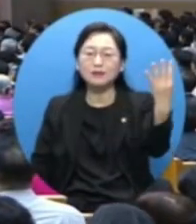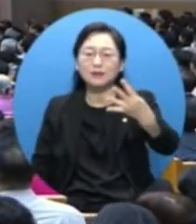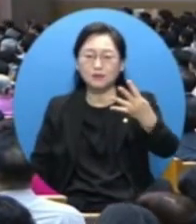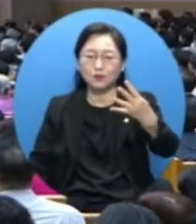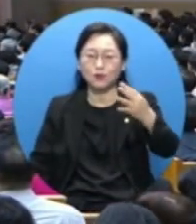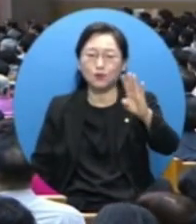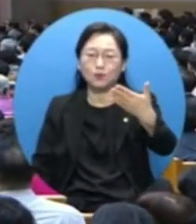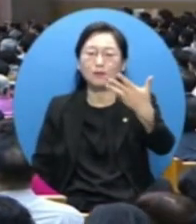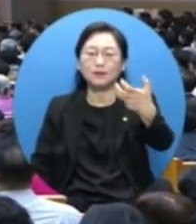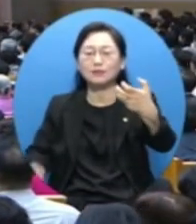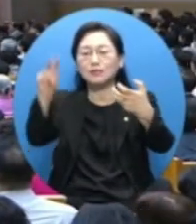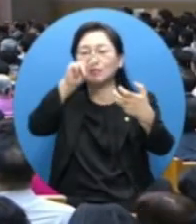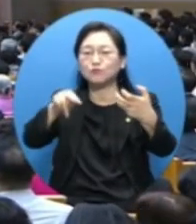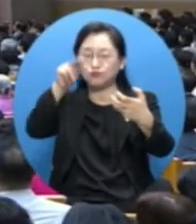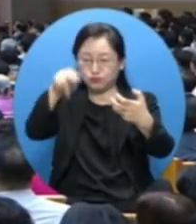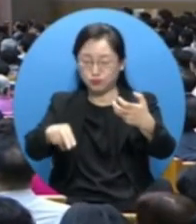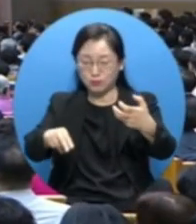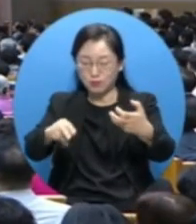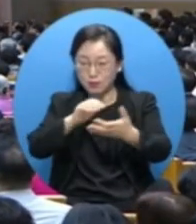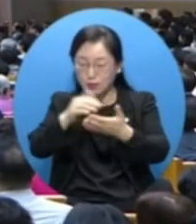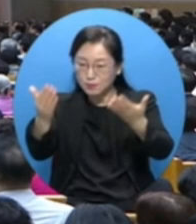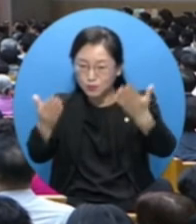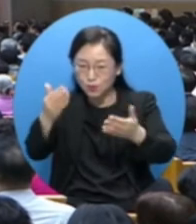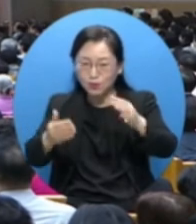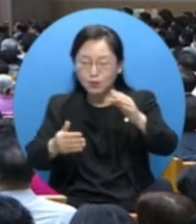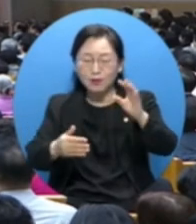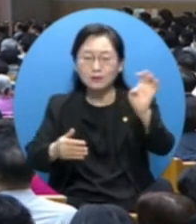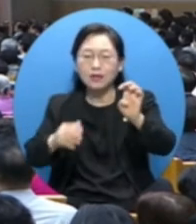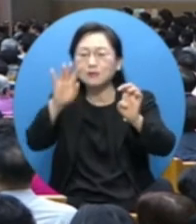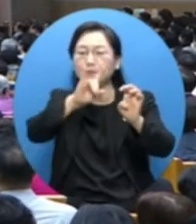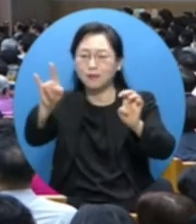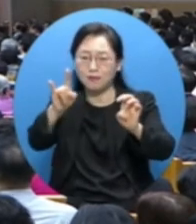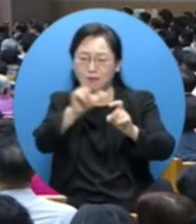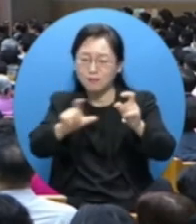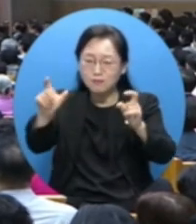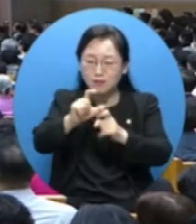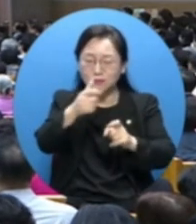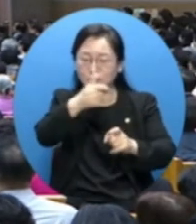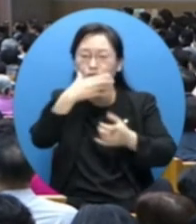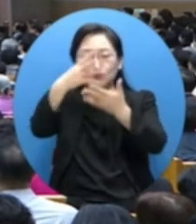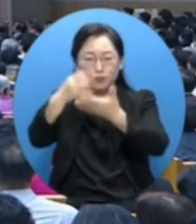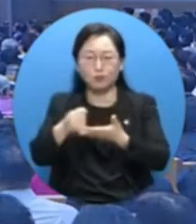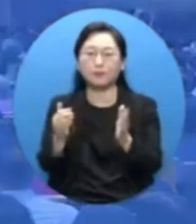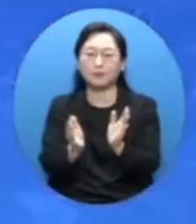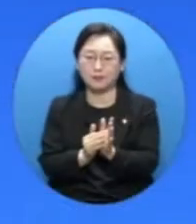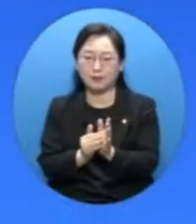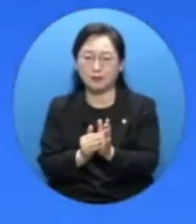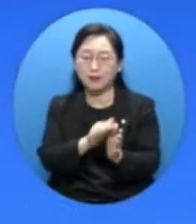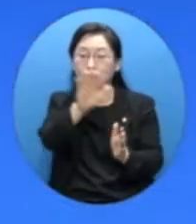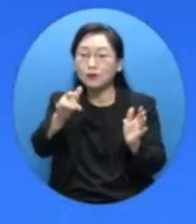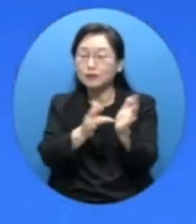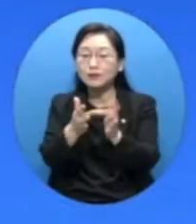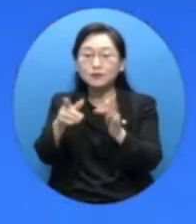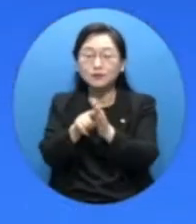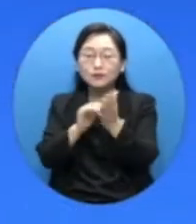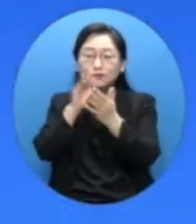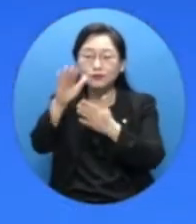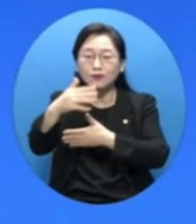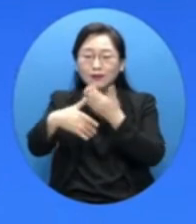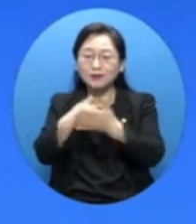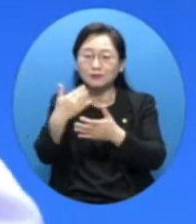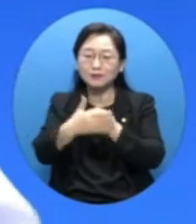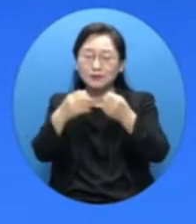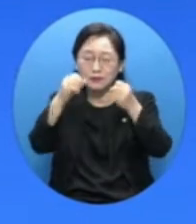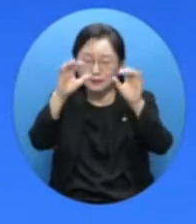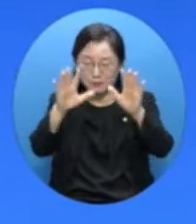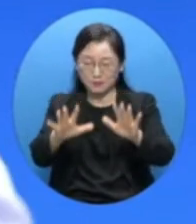34,980불. 40배 이상 큰 축복을 받은 것입니다. 우리가 예수 믿고 나서 하나님의 은혜 함께하니까 교회가